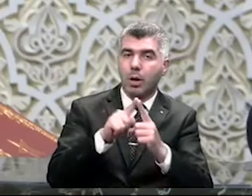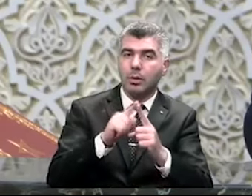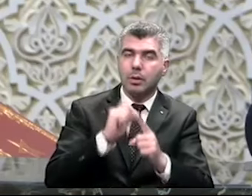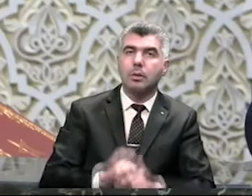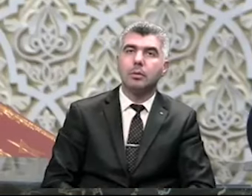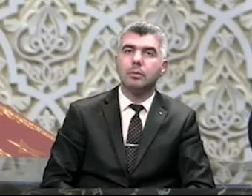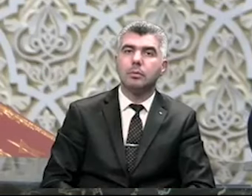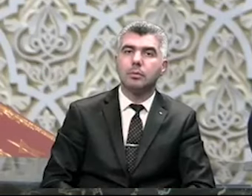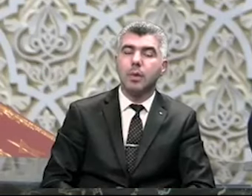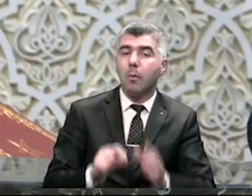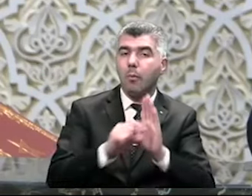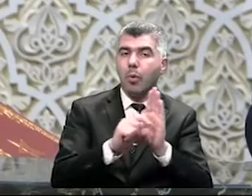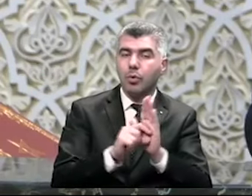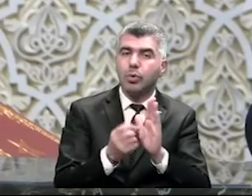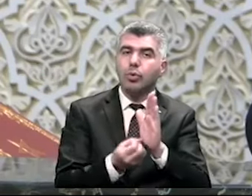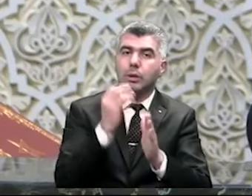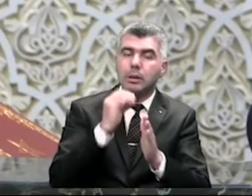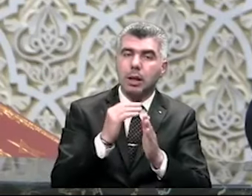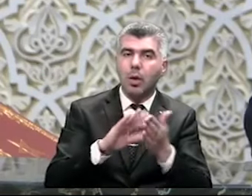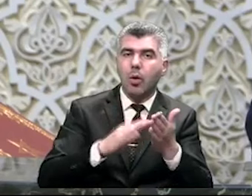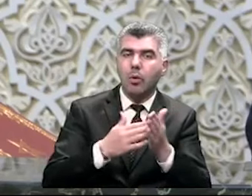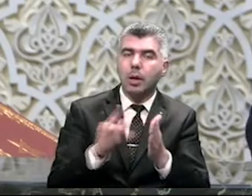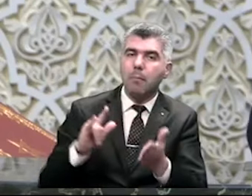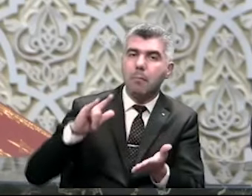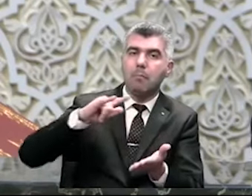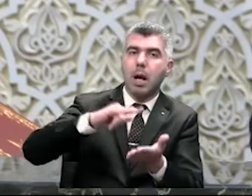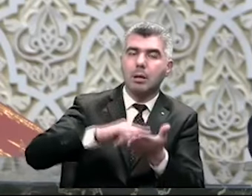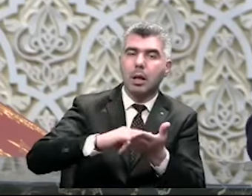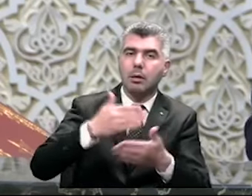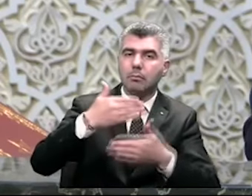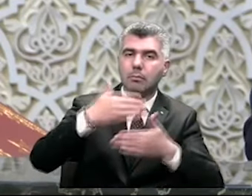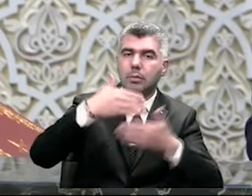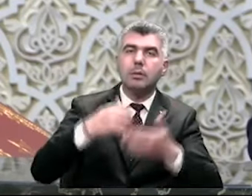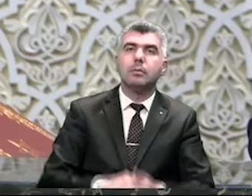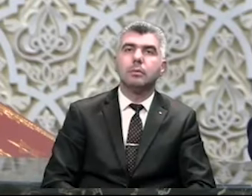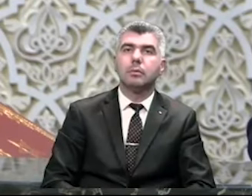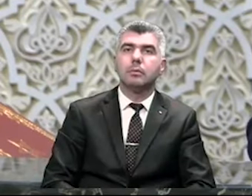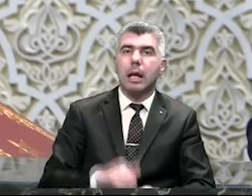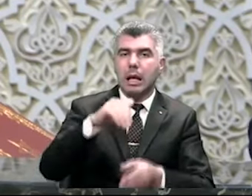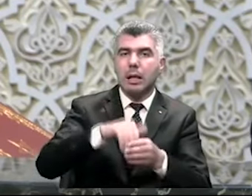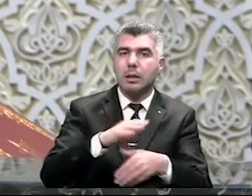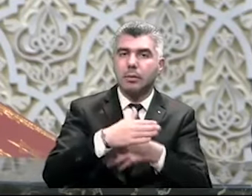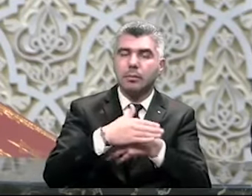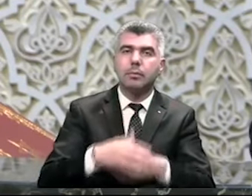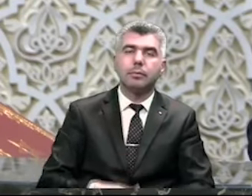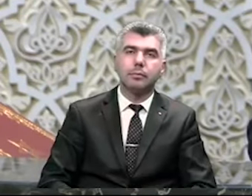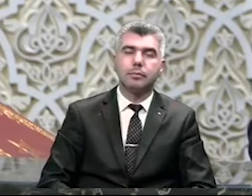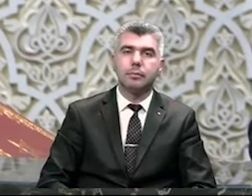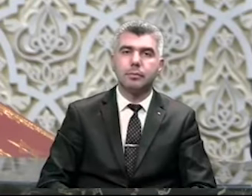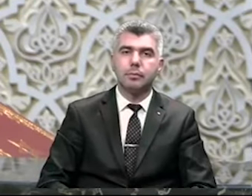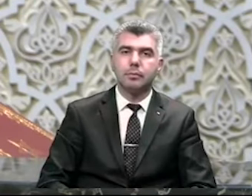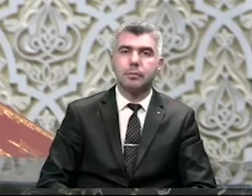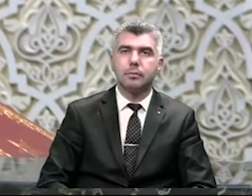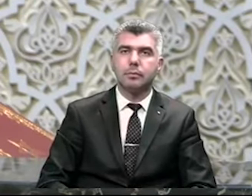واللوجيستيك وموضوعه تطوير وتحديث البنيه التحتيه للمطارات الكلمه الساده المستشارين من فريق التجمع الوطني للاحرار تفضلوا